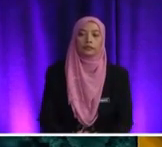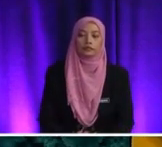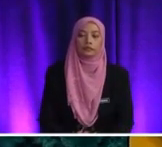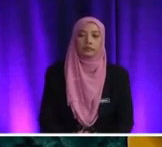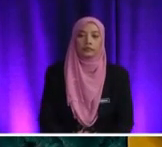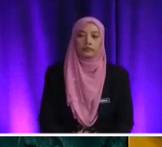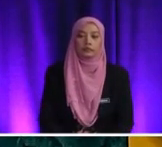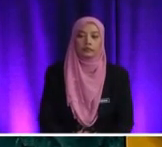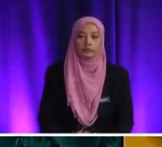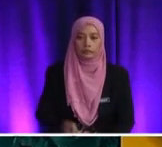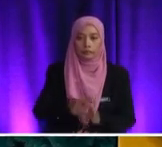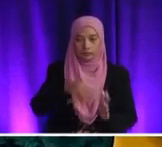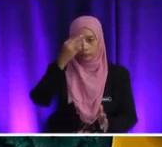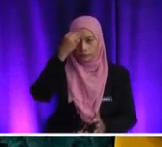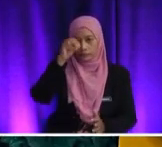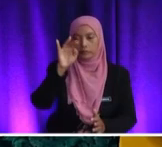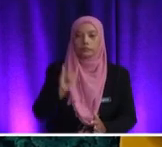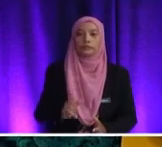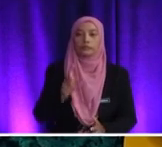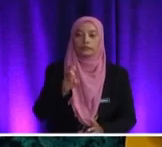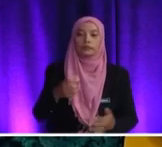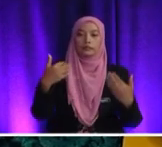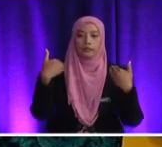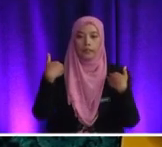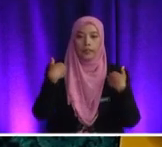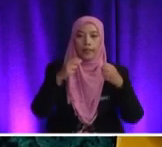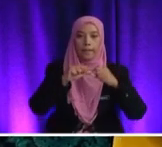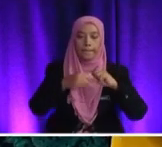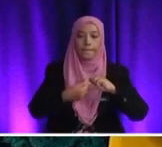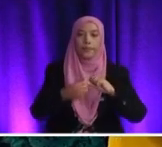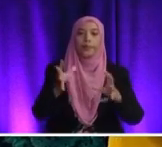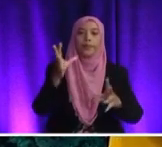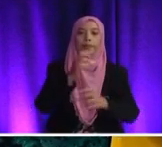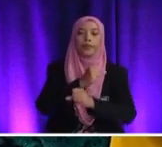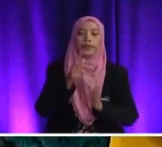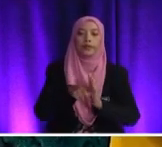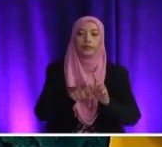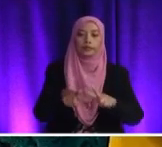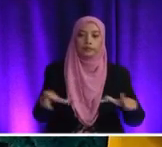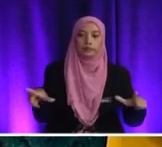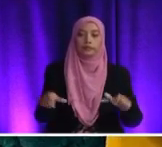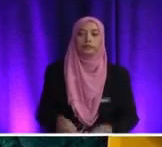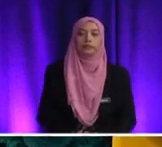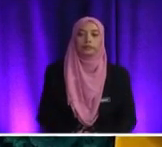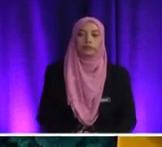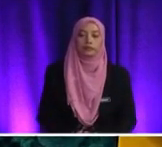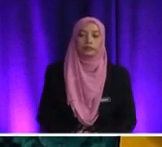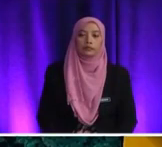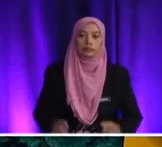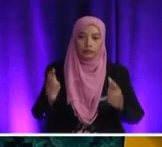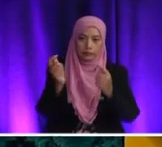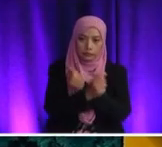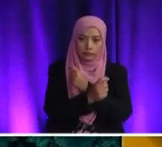Kemayoran yang perlu dimiliki agar mereka mendapat peluangnya bersaing dalam pasar kerja